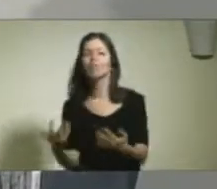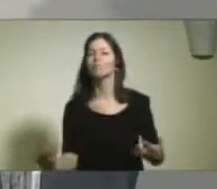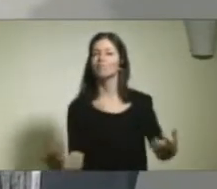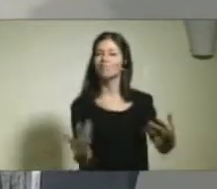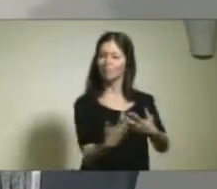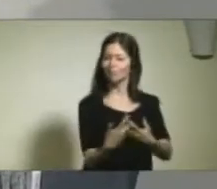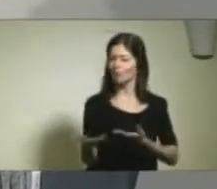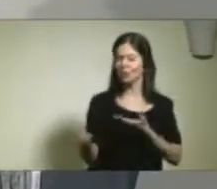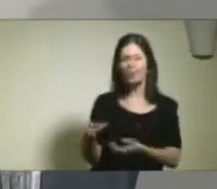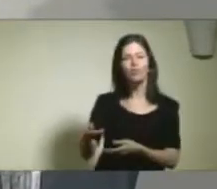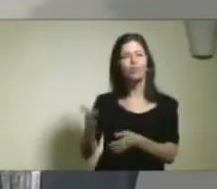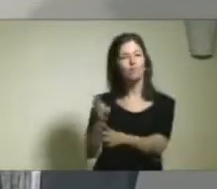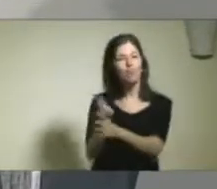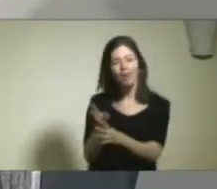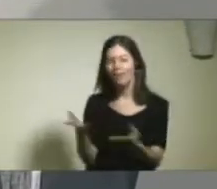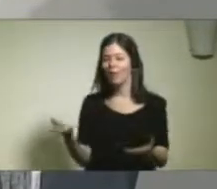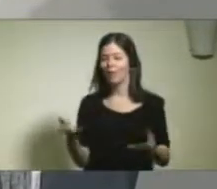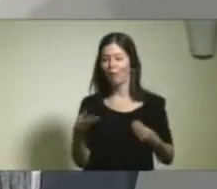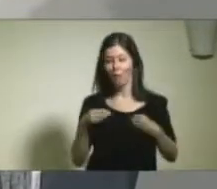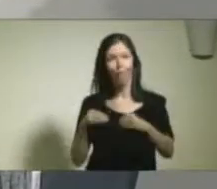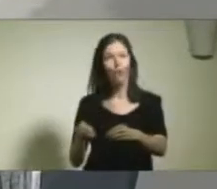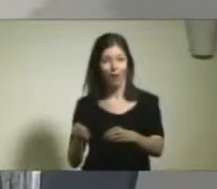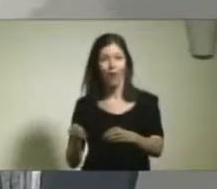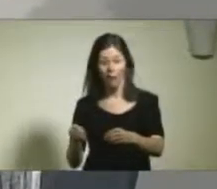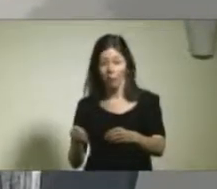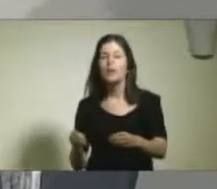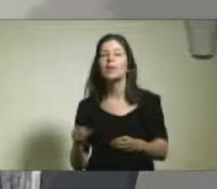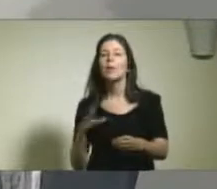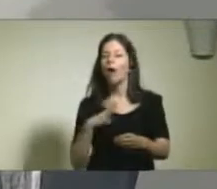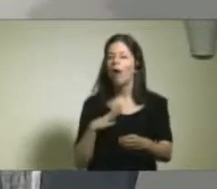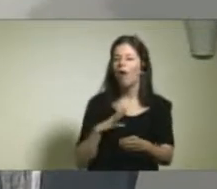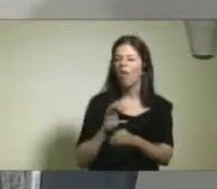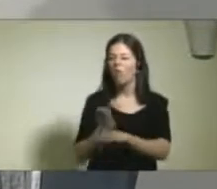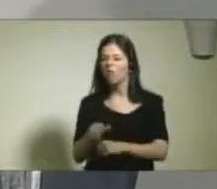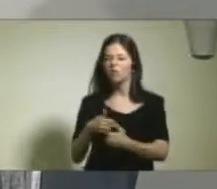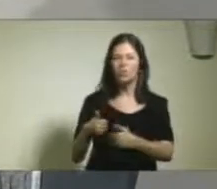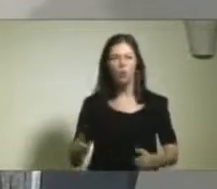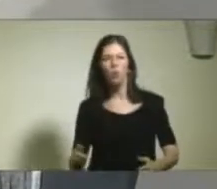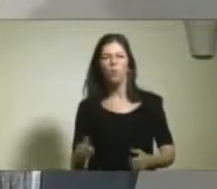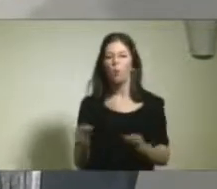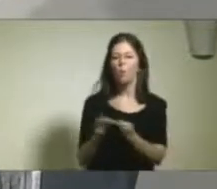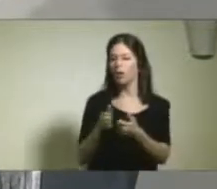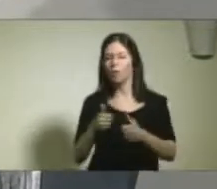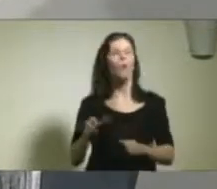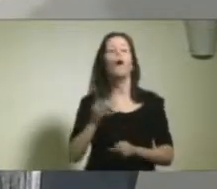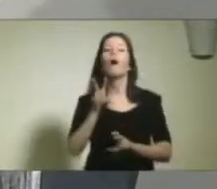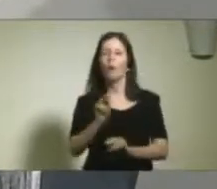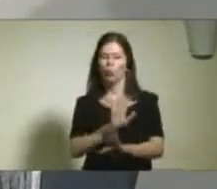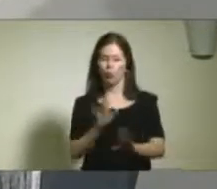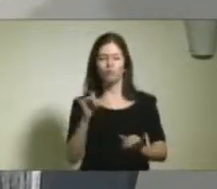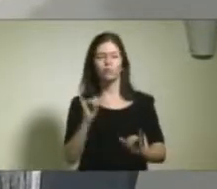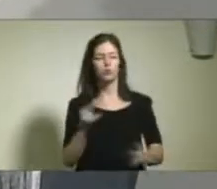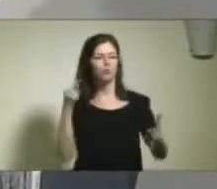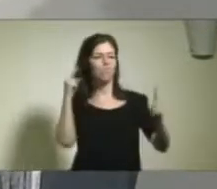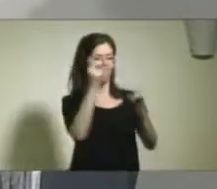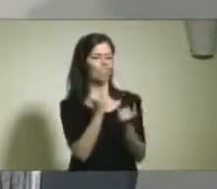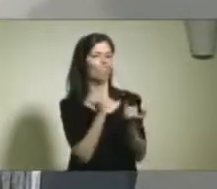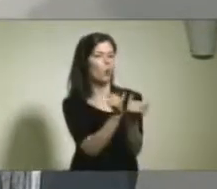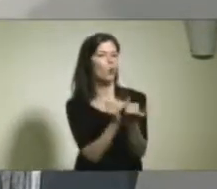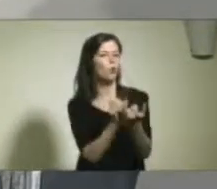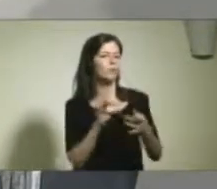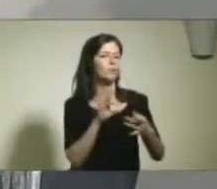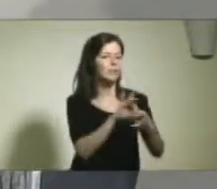rendre service aux clients, leur vendre quelque chose, mais sans leur vendre n'importe quoi à n'importe quel prix. C'est ça notre bataille